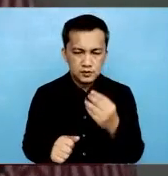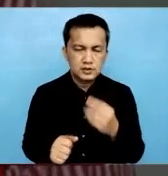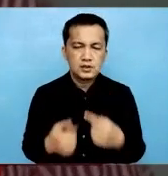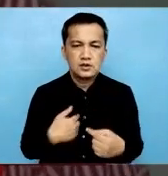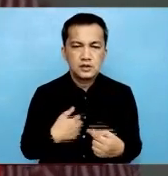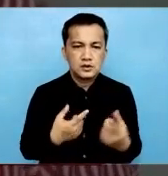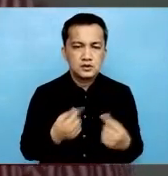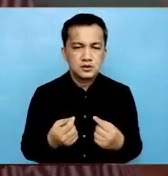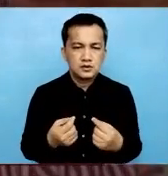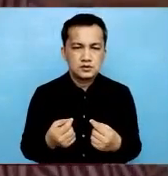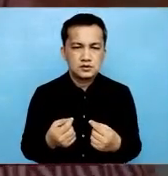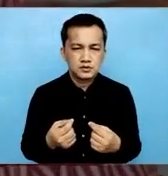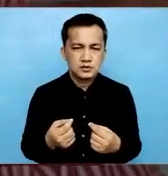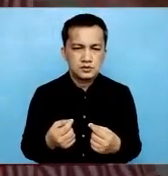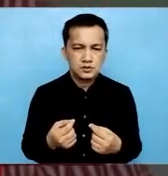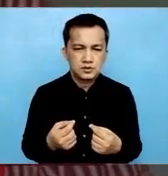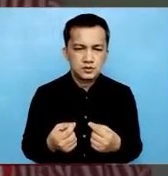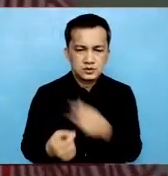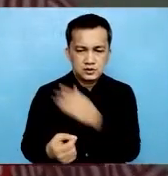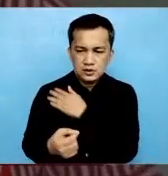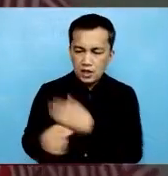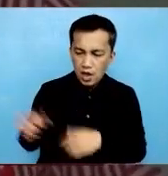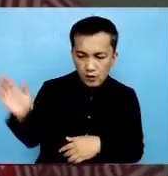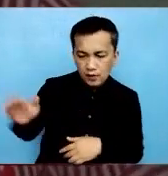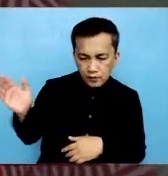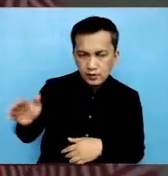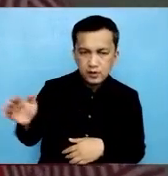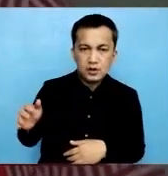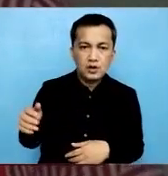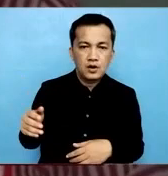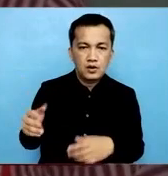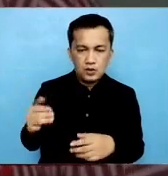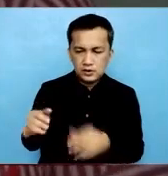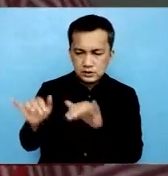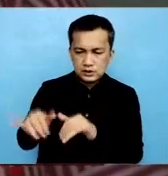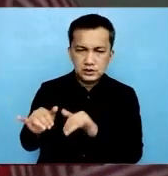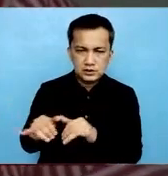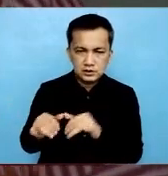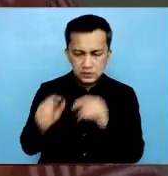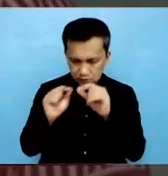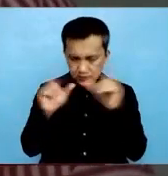ko ay itinatap ko yung shoulders niya para mag-stay lang yung